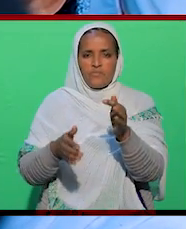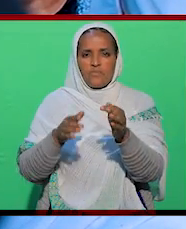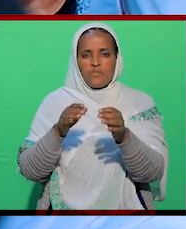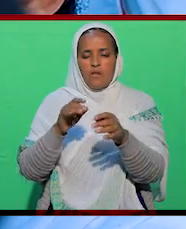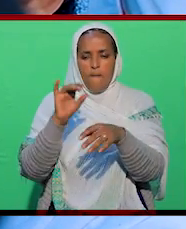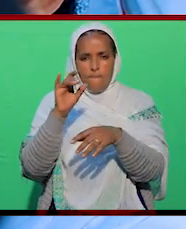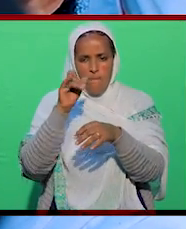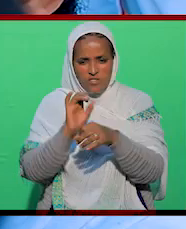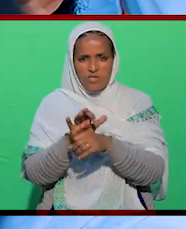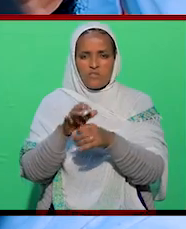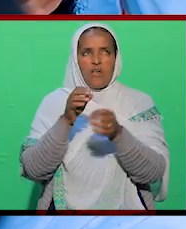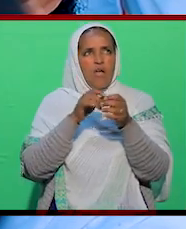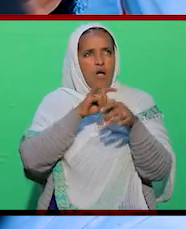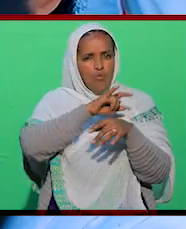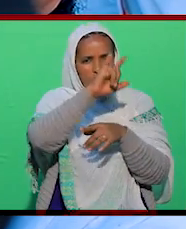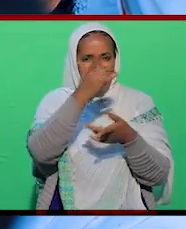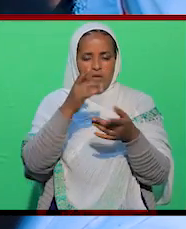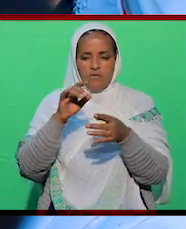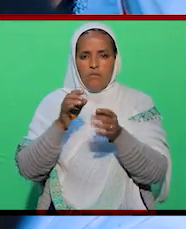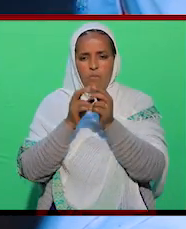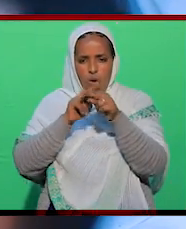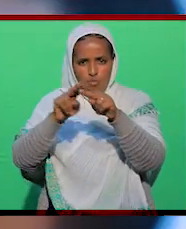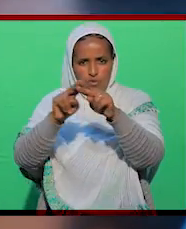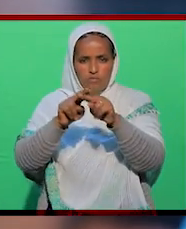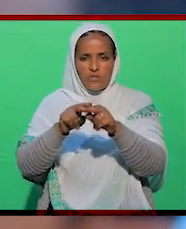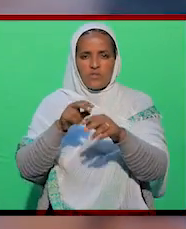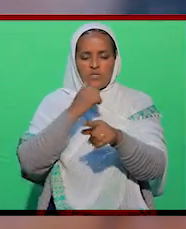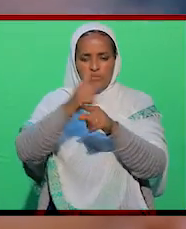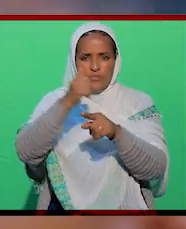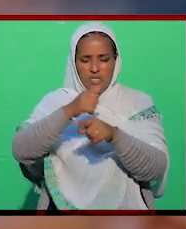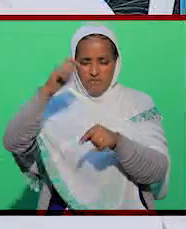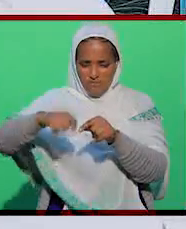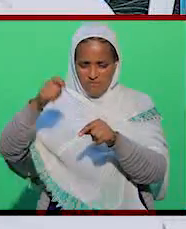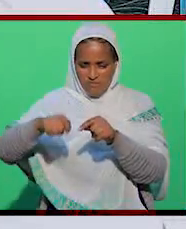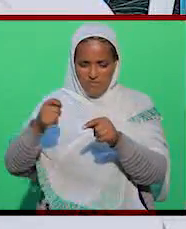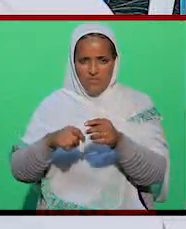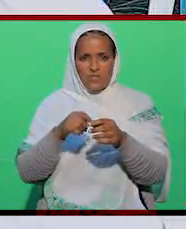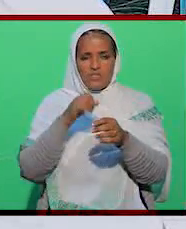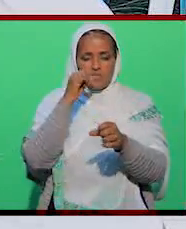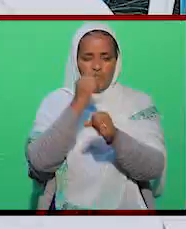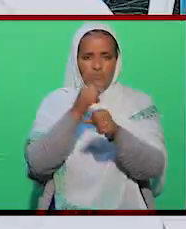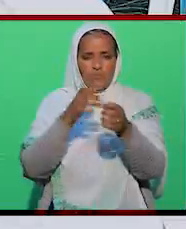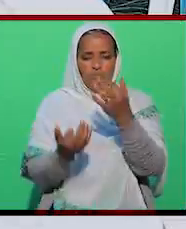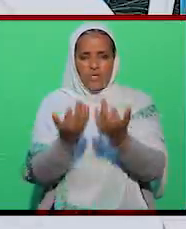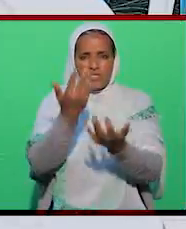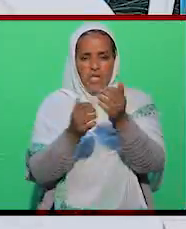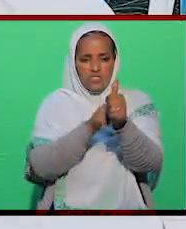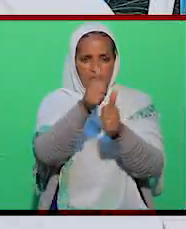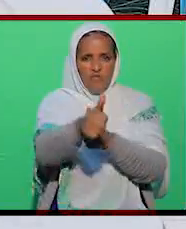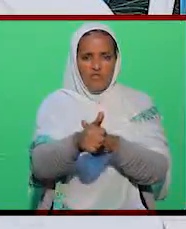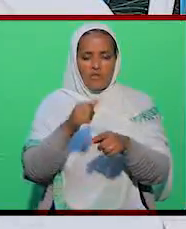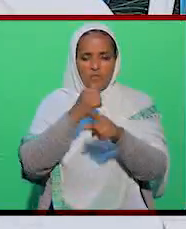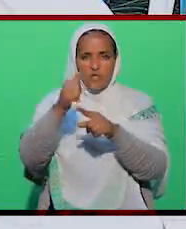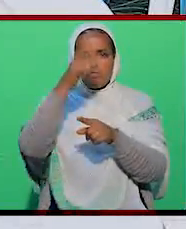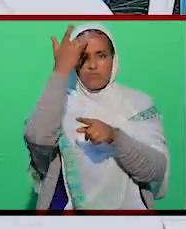የሚፈጽም የሚሆነው ባጃጅም ሆነ መኪናም ሆነ አውሮፕላንም ማድረግ ነው ባቡርም ማድረግ ነው ምንም ማድረግ ነው ብረት ሲቀጠቀጥና ስራ ላይ ሲውል በእሳት ሲያልፍ ነው